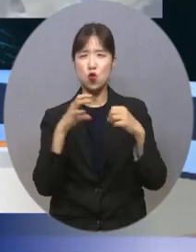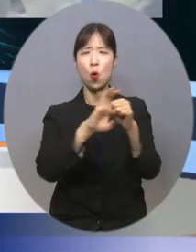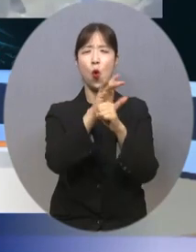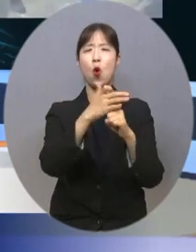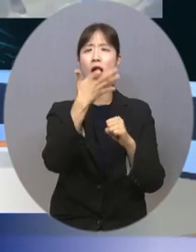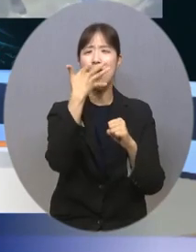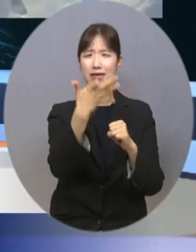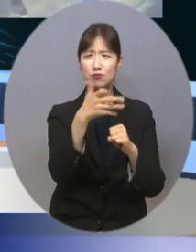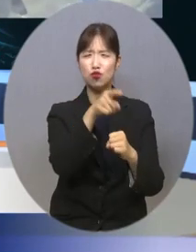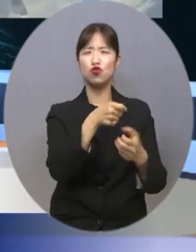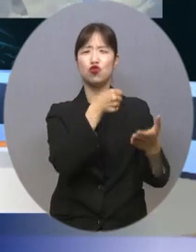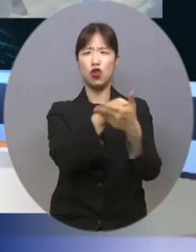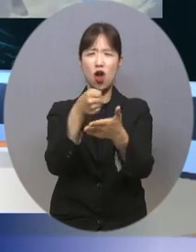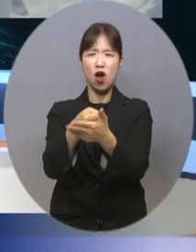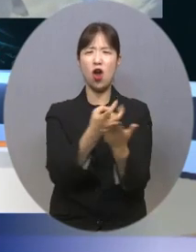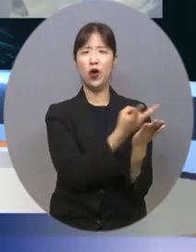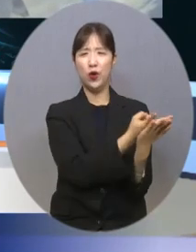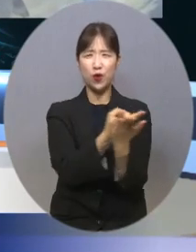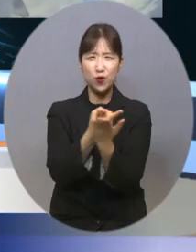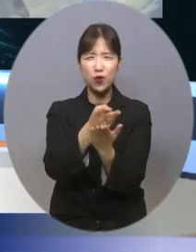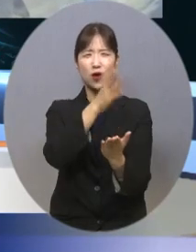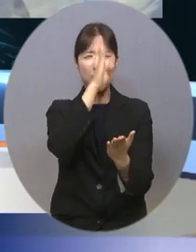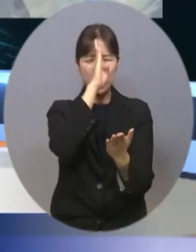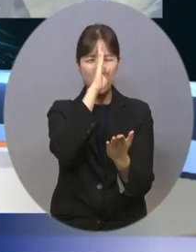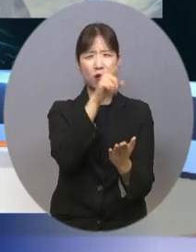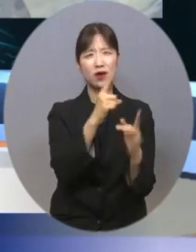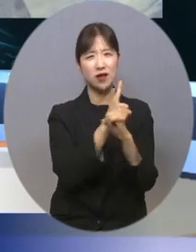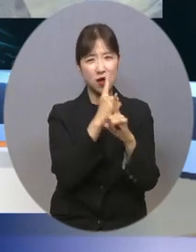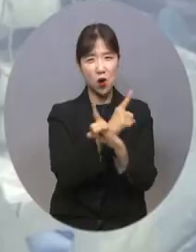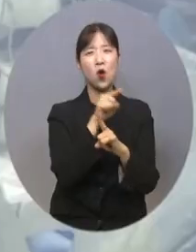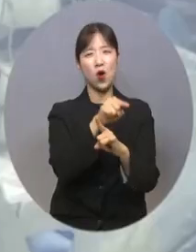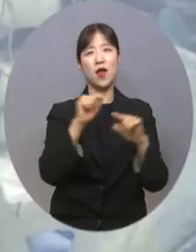병상 지정 해제를 확대해 나가고 있습니다.